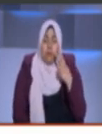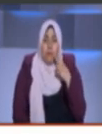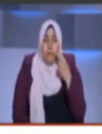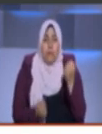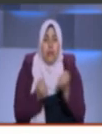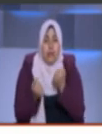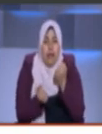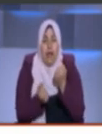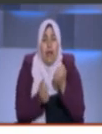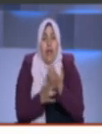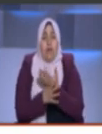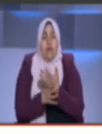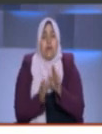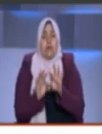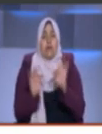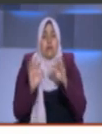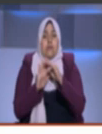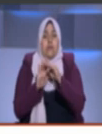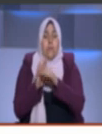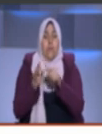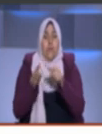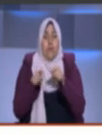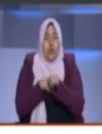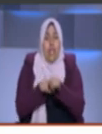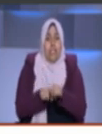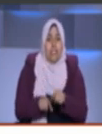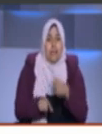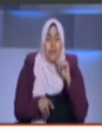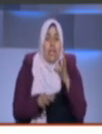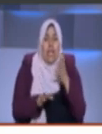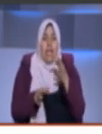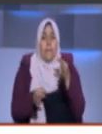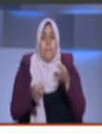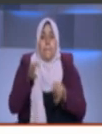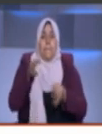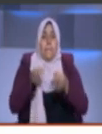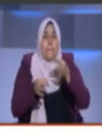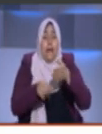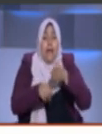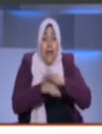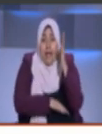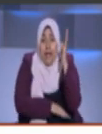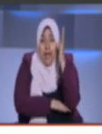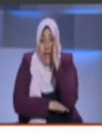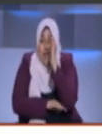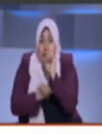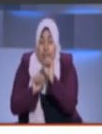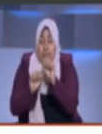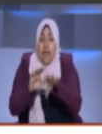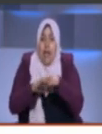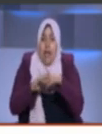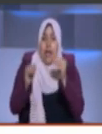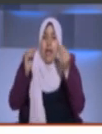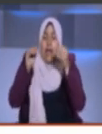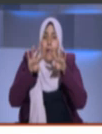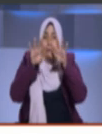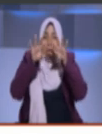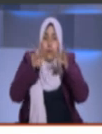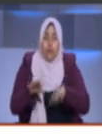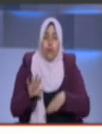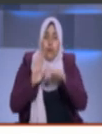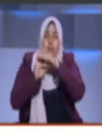في إيجاد البروتوكول المناسب، ما هي المعايير التي على أساسها يتم اختيار بروتوكول العلاج؟